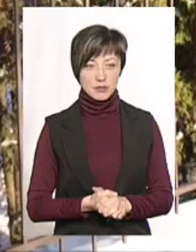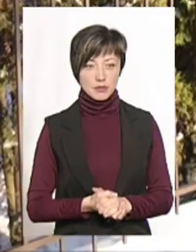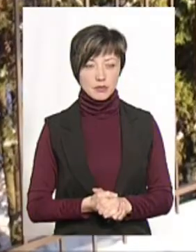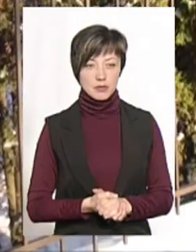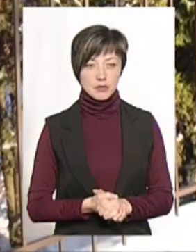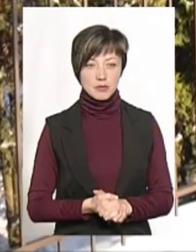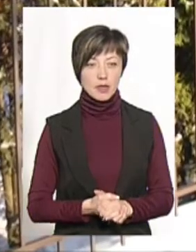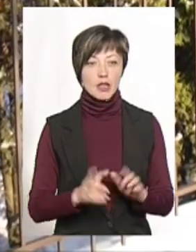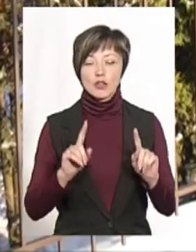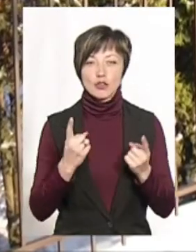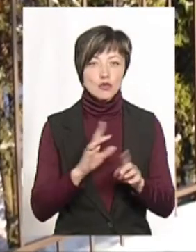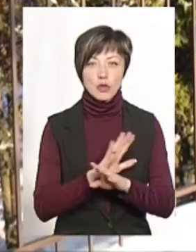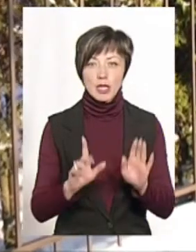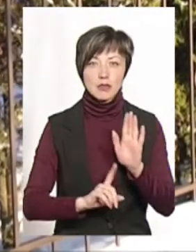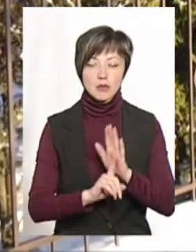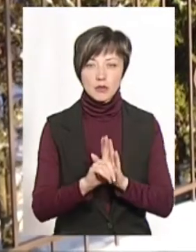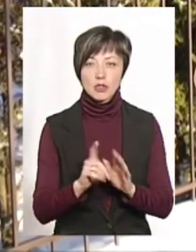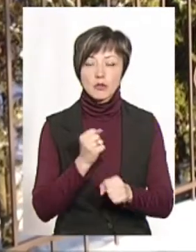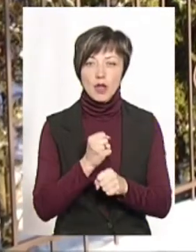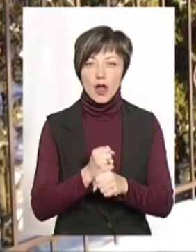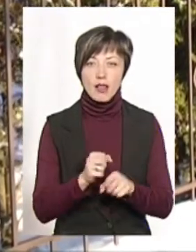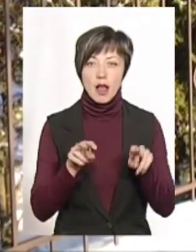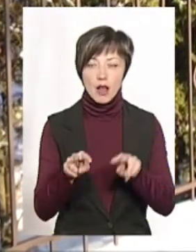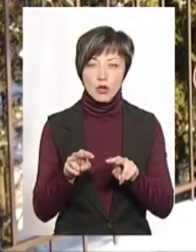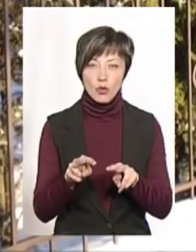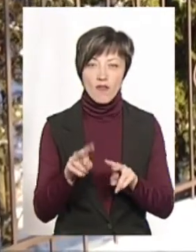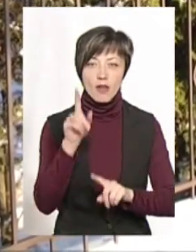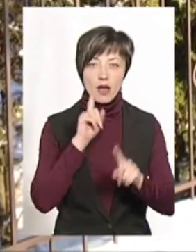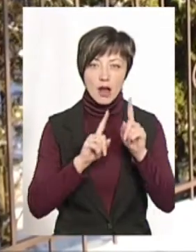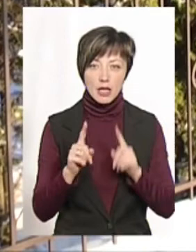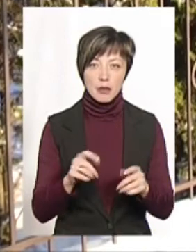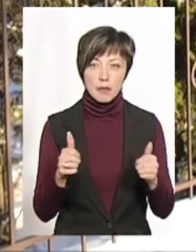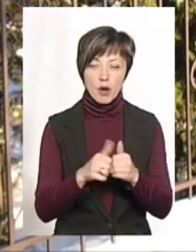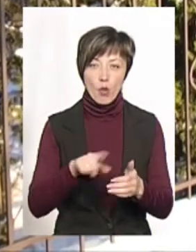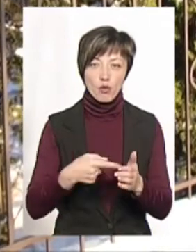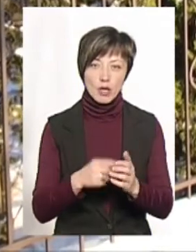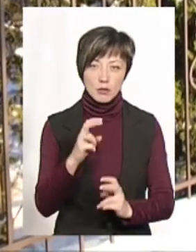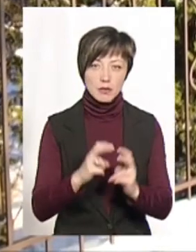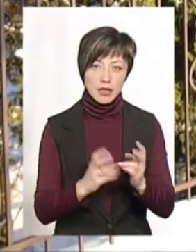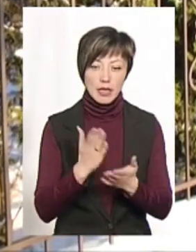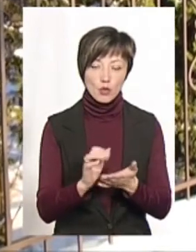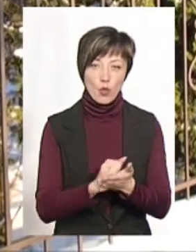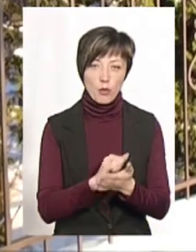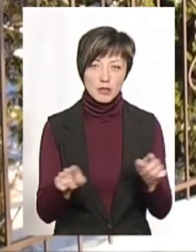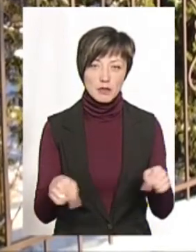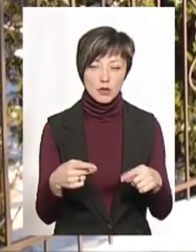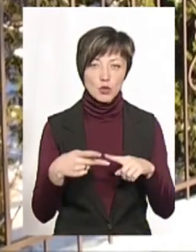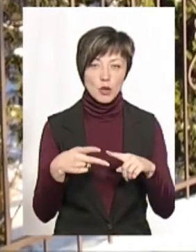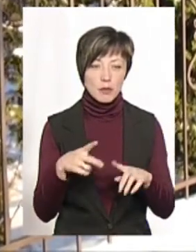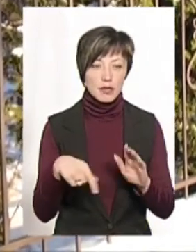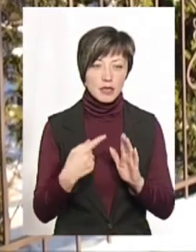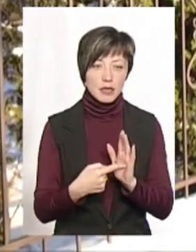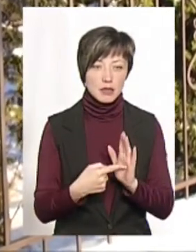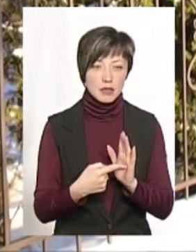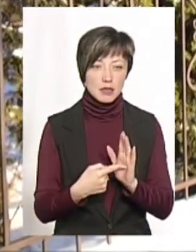Чому не запрацювали наглядові ради при комунальних підприємствах? Адже є відповідний документ, за яким їх можна створювати. І друге питання